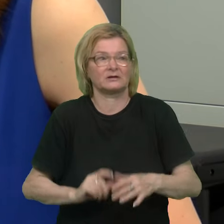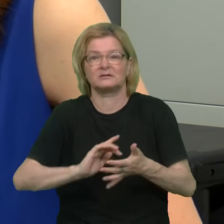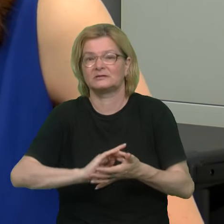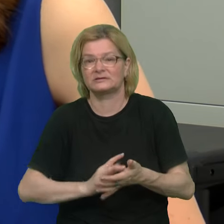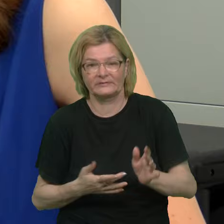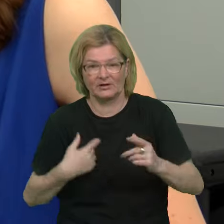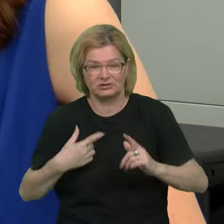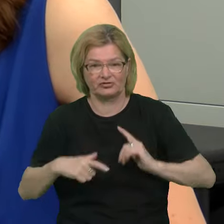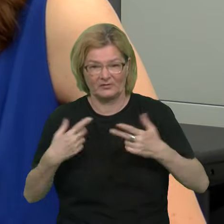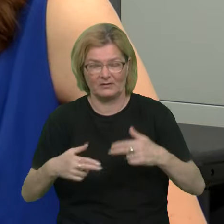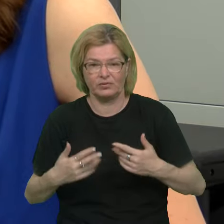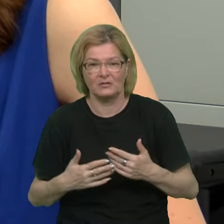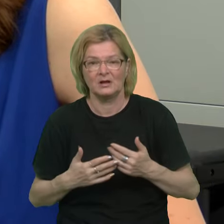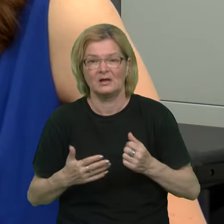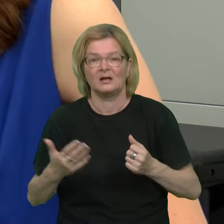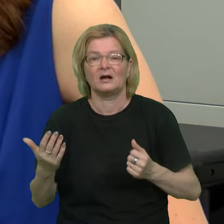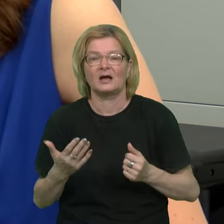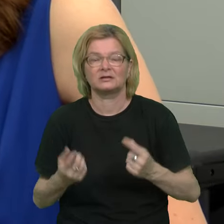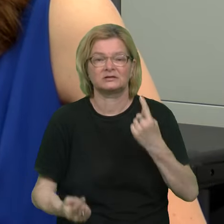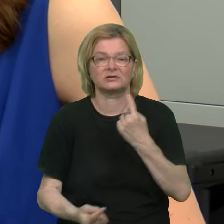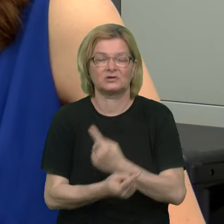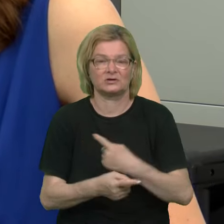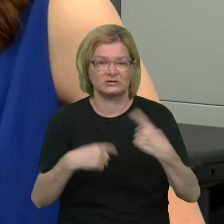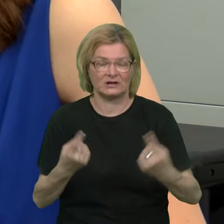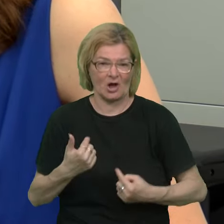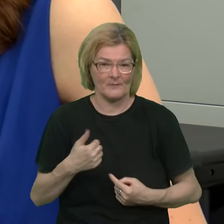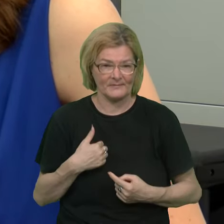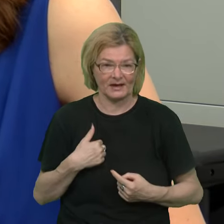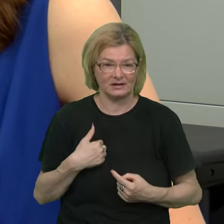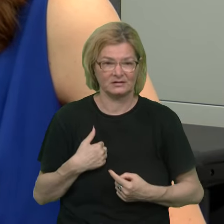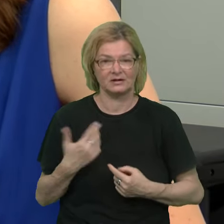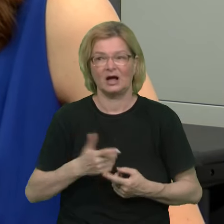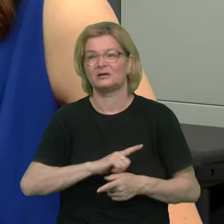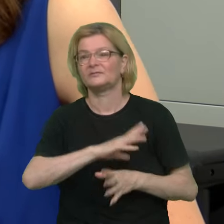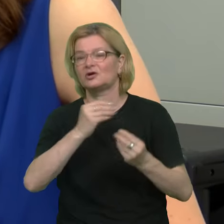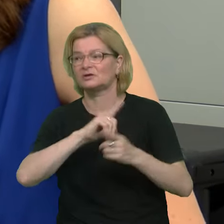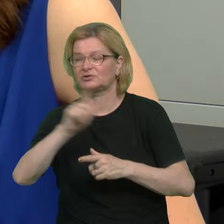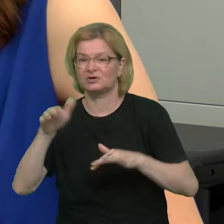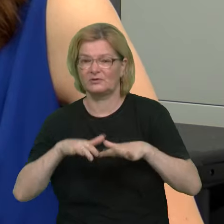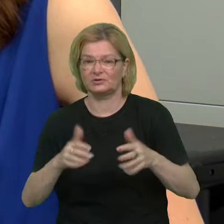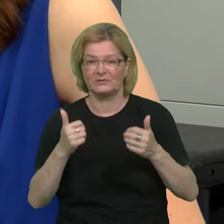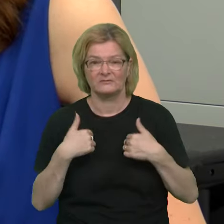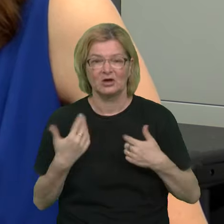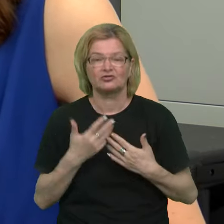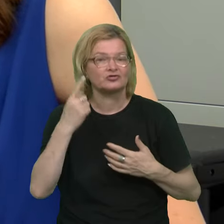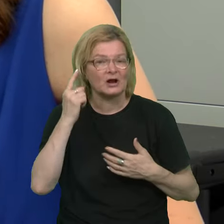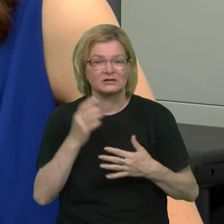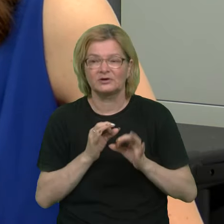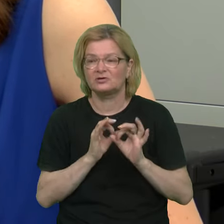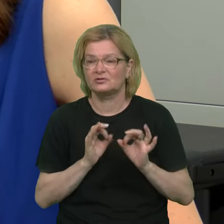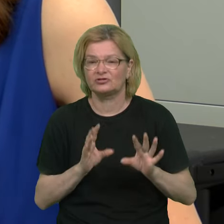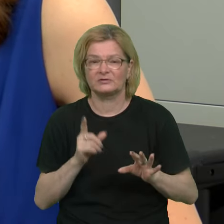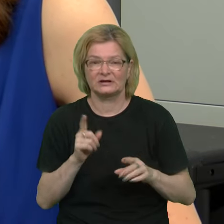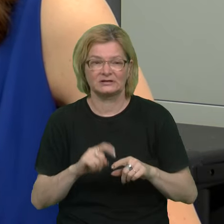do grmljavine, do svega živog, ali jednostavno kad vam se dogodila situacija kao i meni, isto kao i milion drugih ljudi, vi ne